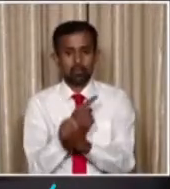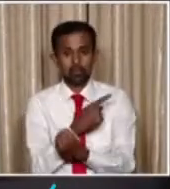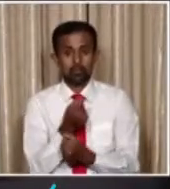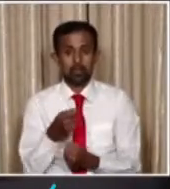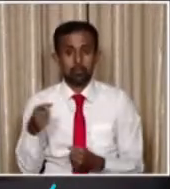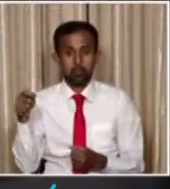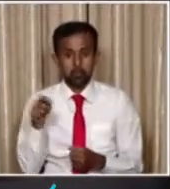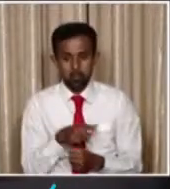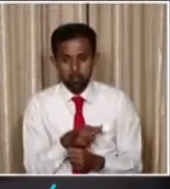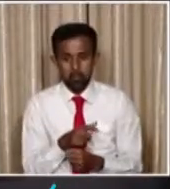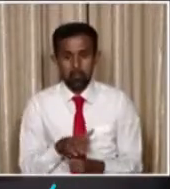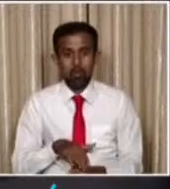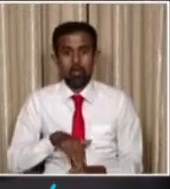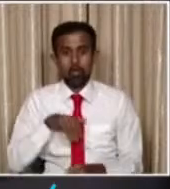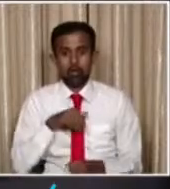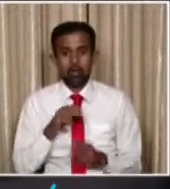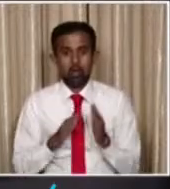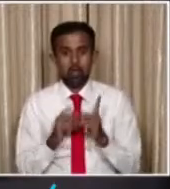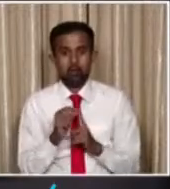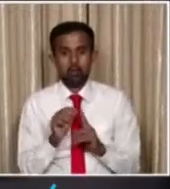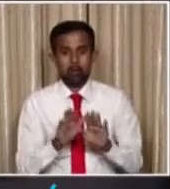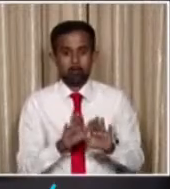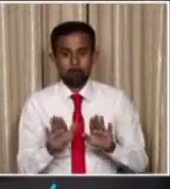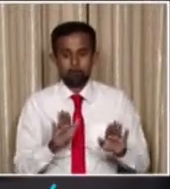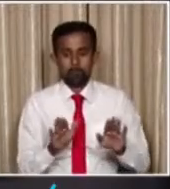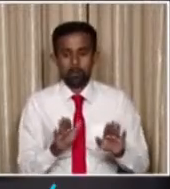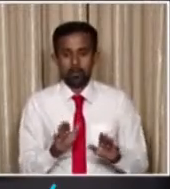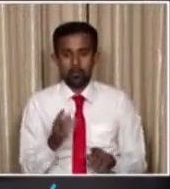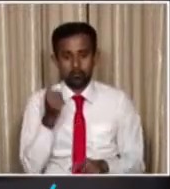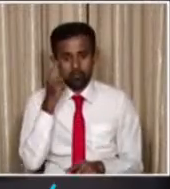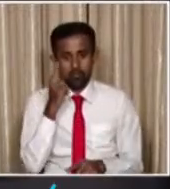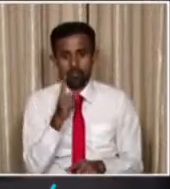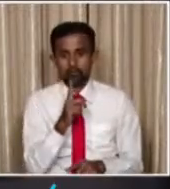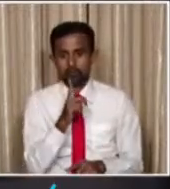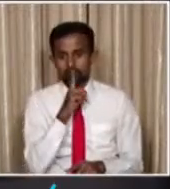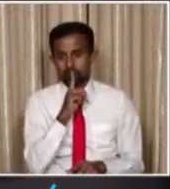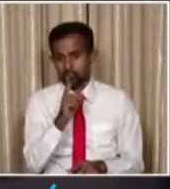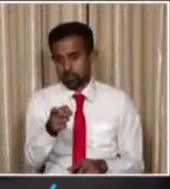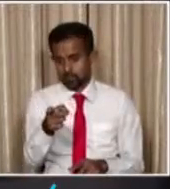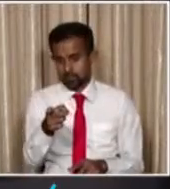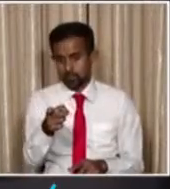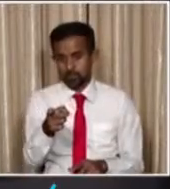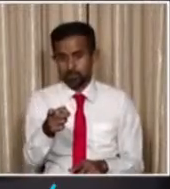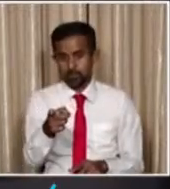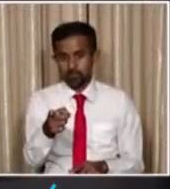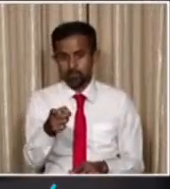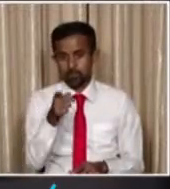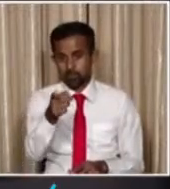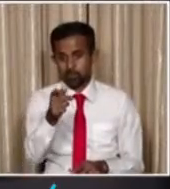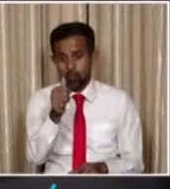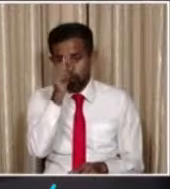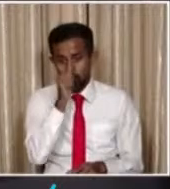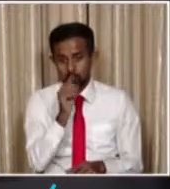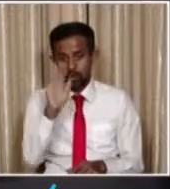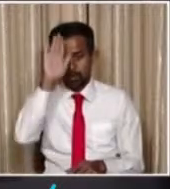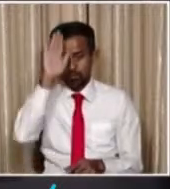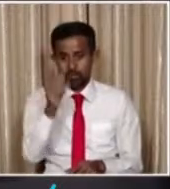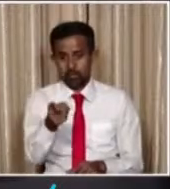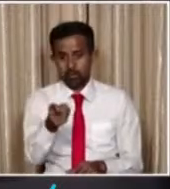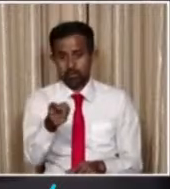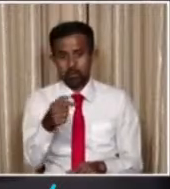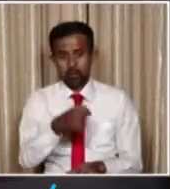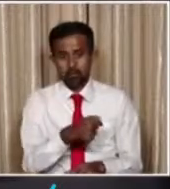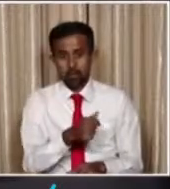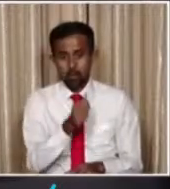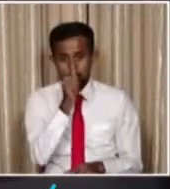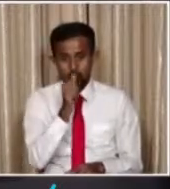මිලදී ගැනීම වල මූලිකයේ හැටියට ඇමතිවරයා මෙහෙව්වේ. ඒ නිසා මතක තියාගන්න කටවහගෙන ඉන්න. මොකද හැම තමුන්නාන්සලා හොරකම් වලට අත උස්සනවා නම් මෙහෙන්